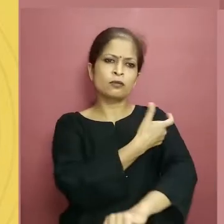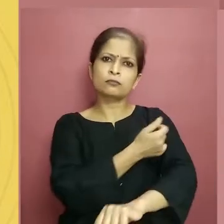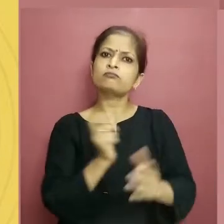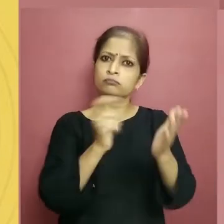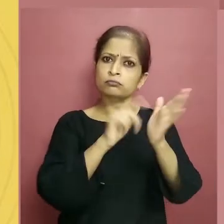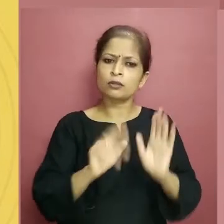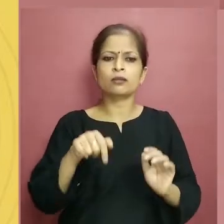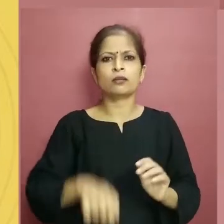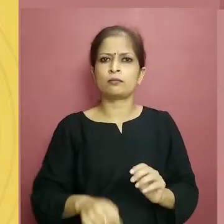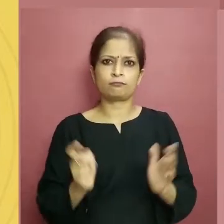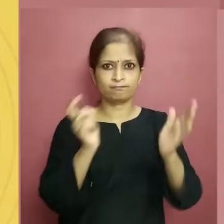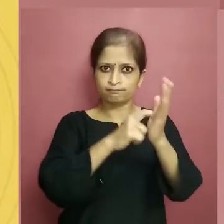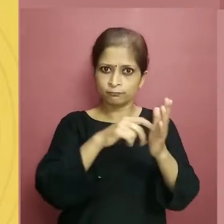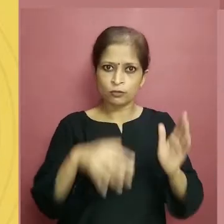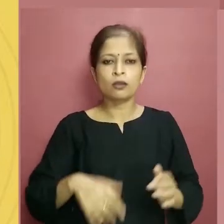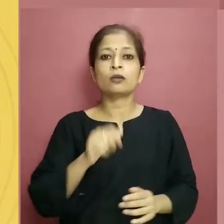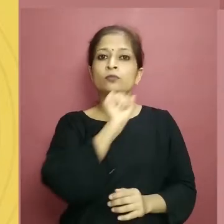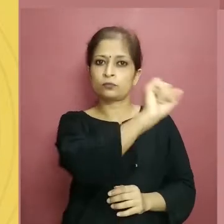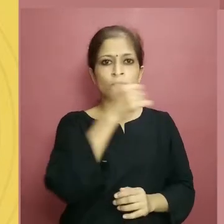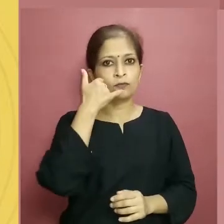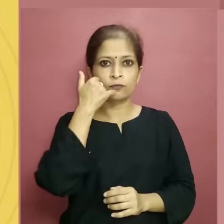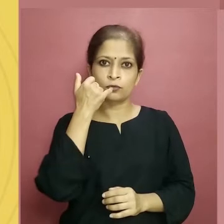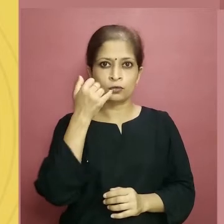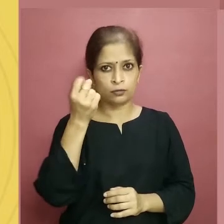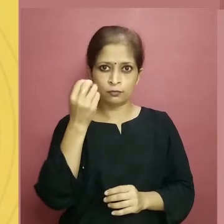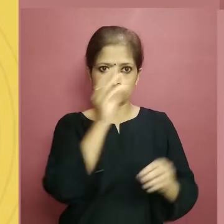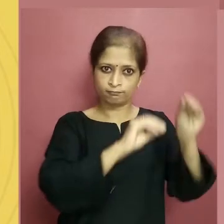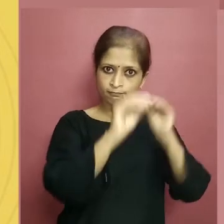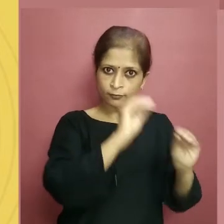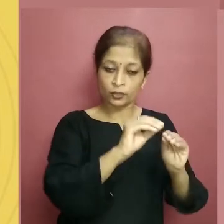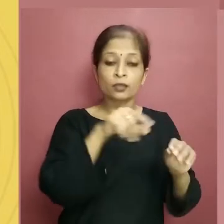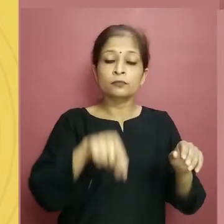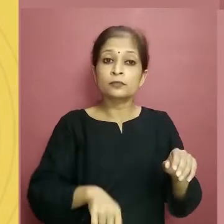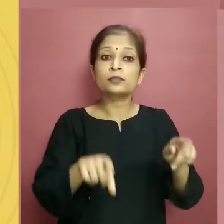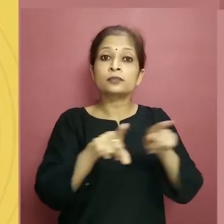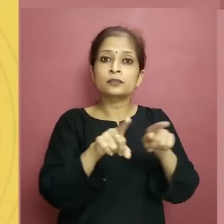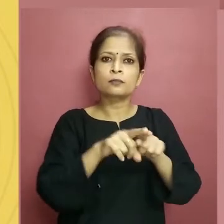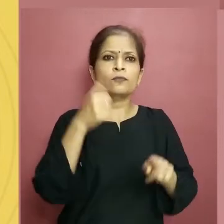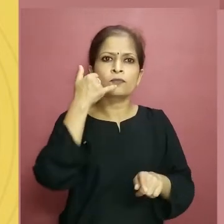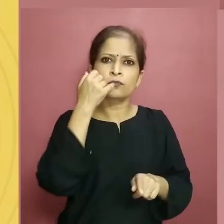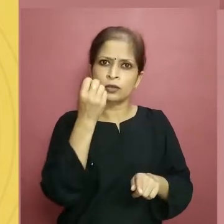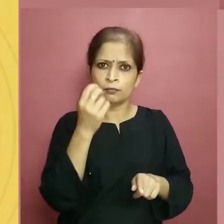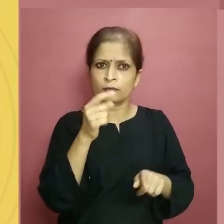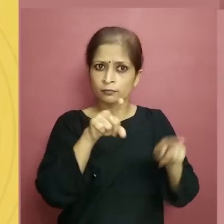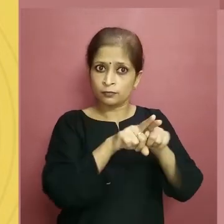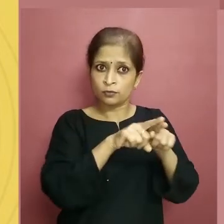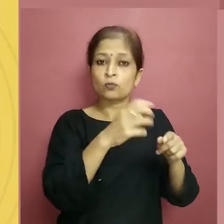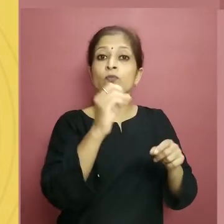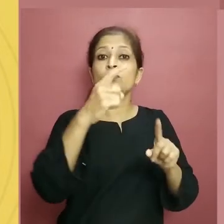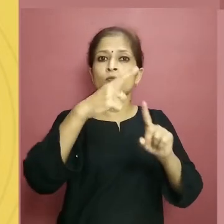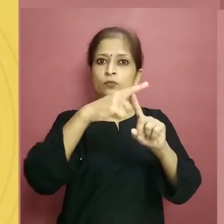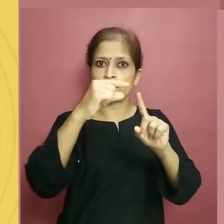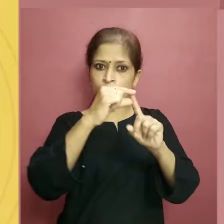है। उस पर क्लिक करके तुम्हें अपना मोबाइल नंबर डालना है, और फिर तुम्हारे मोबाइल पर एक OTP आएगा, और